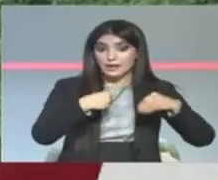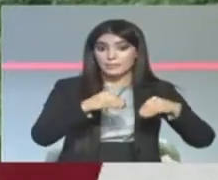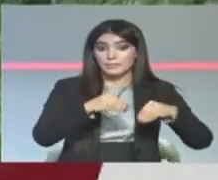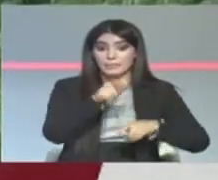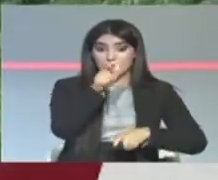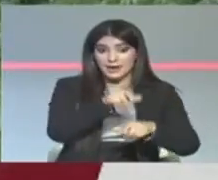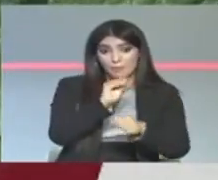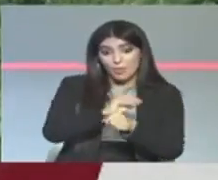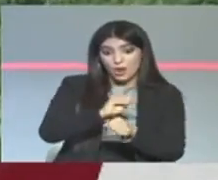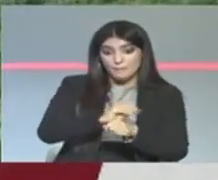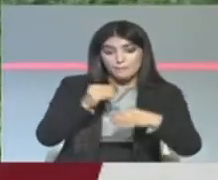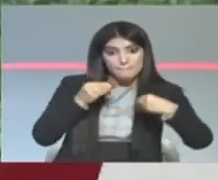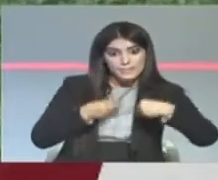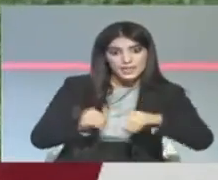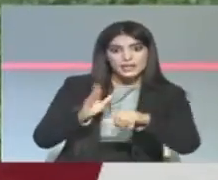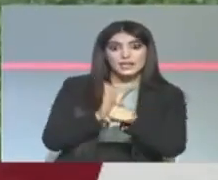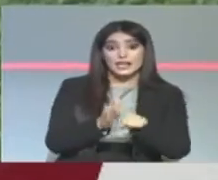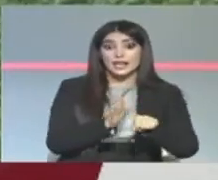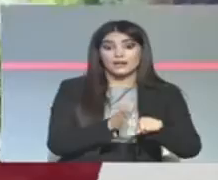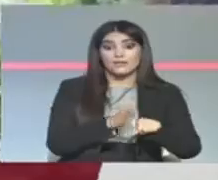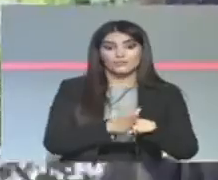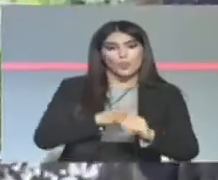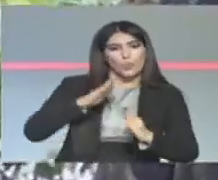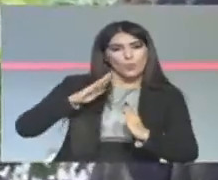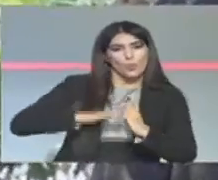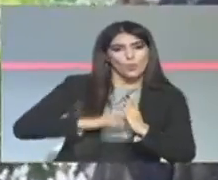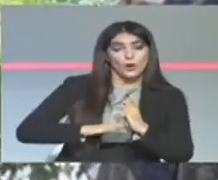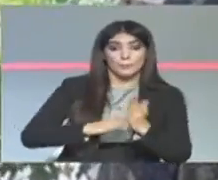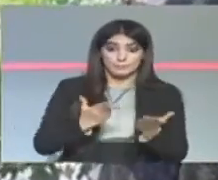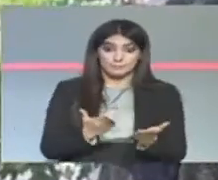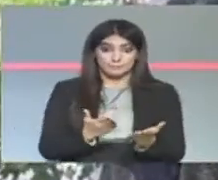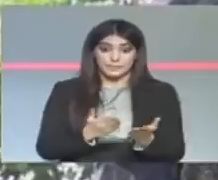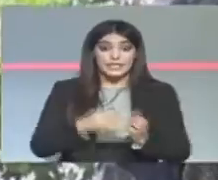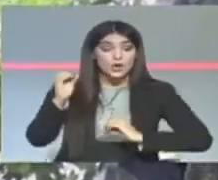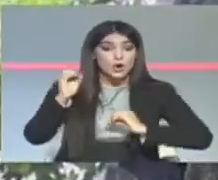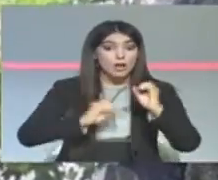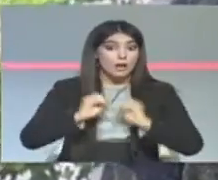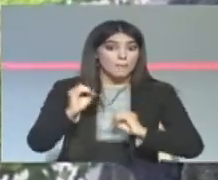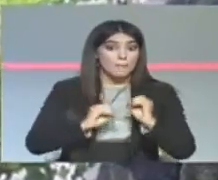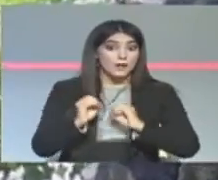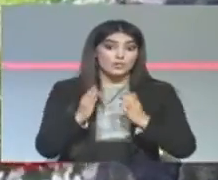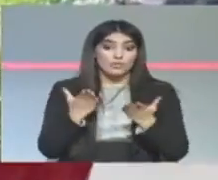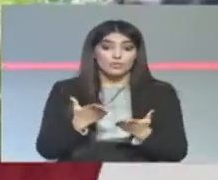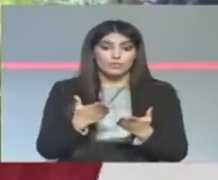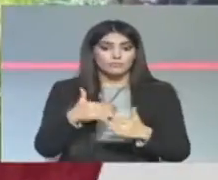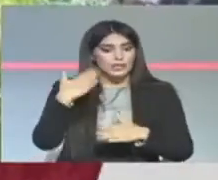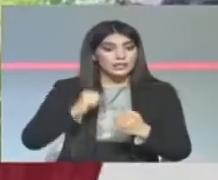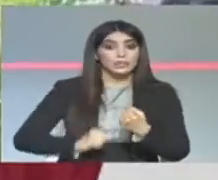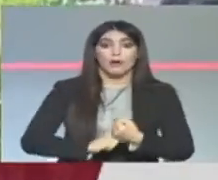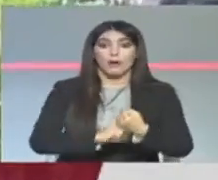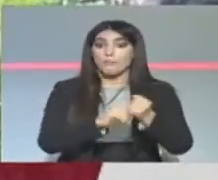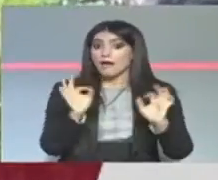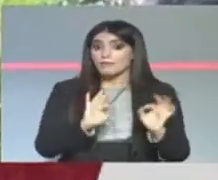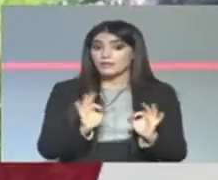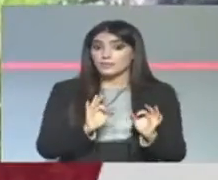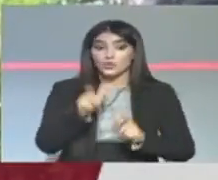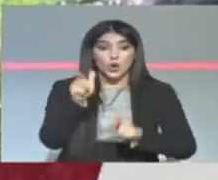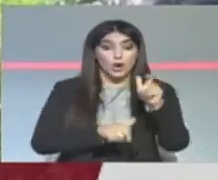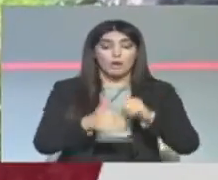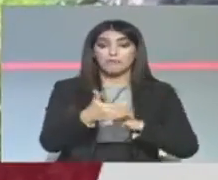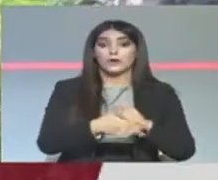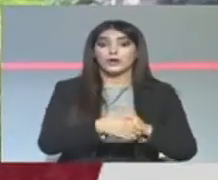مربى بحر الكبيرين المنظومه هي اذا ما هيش معرفه ومدروسه الفلاحين